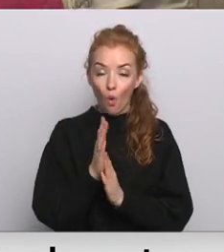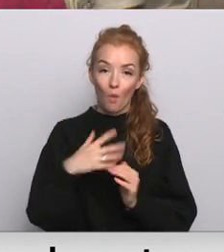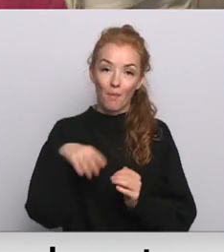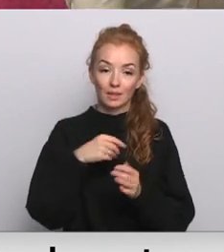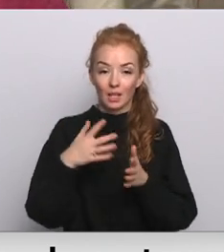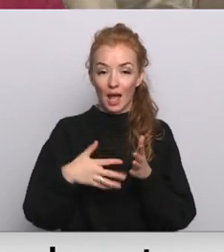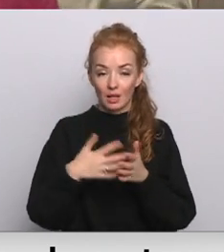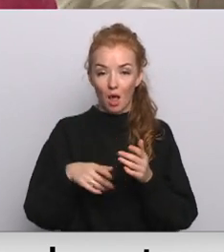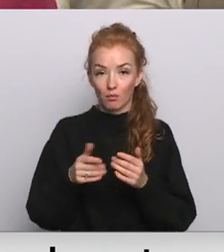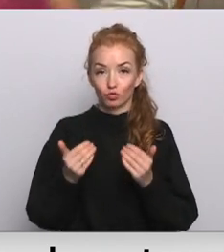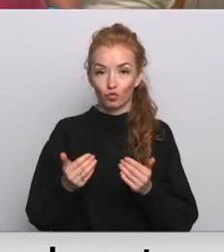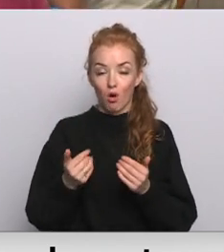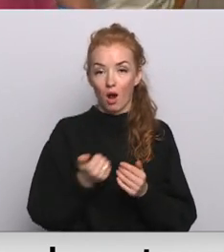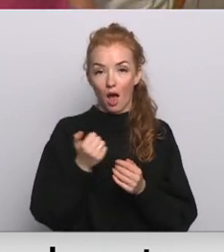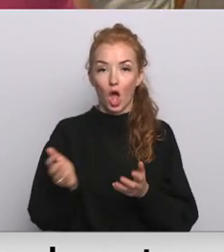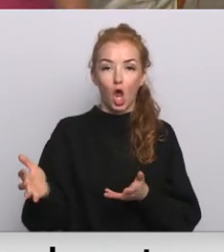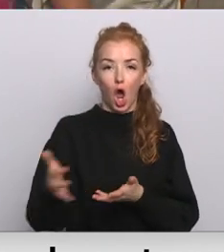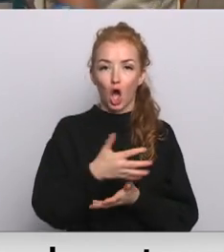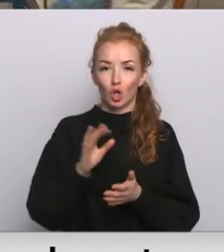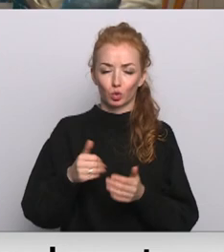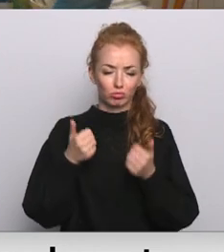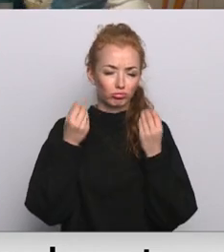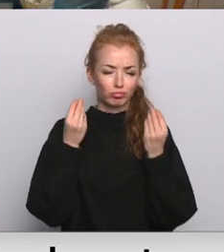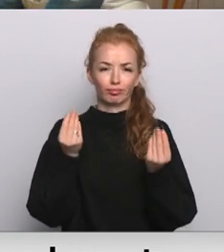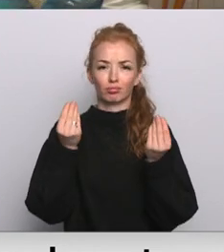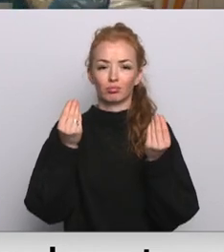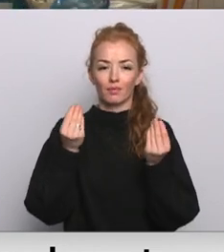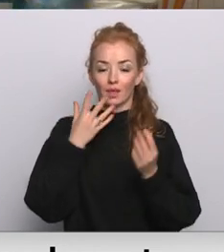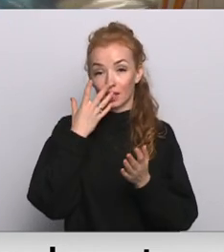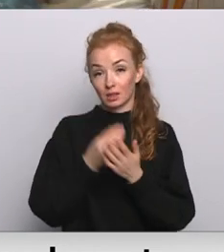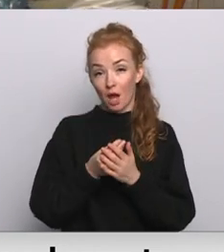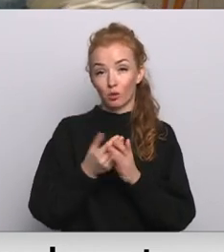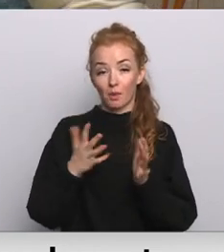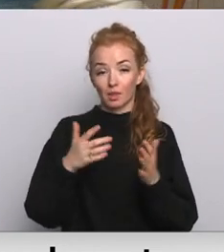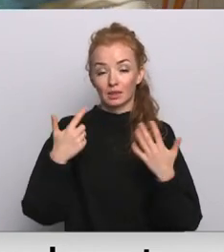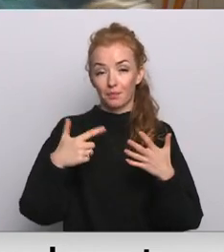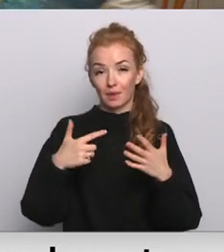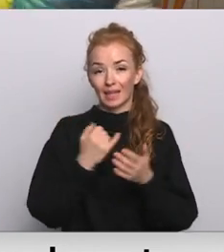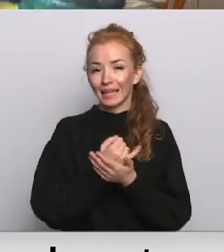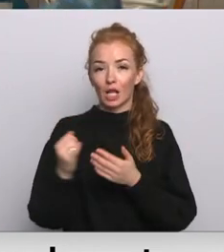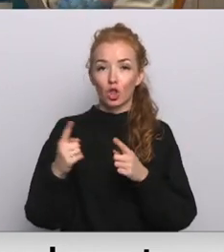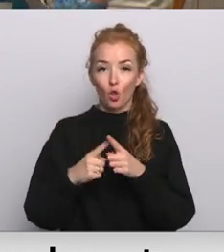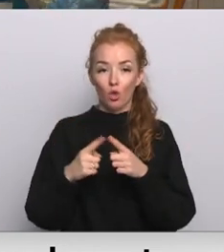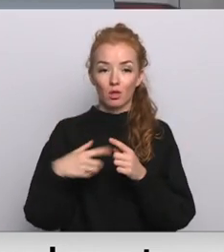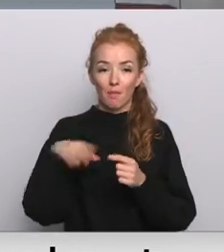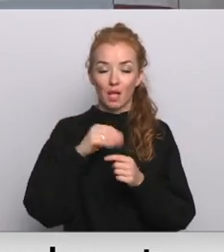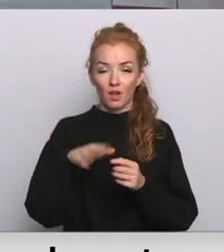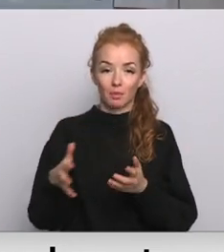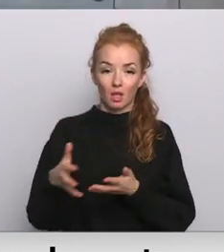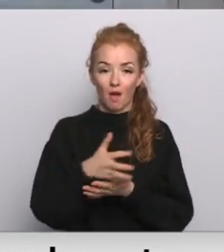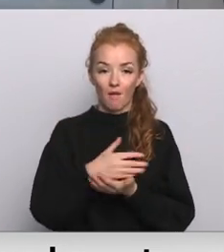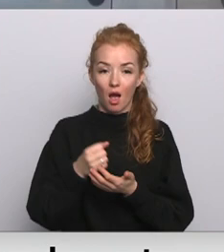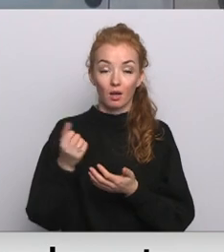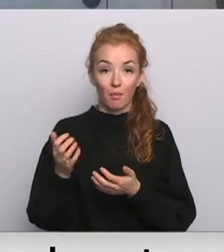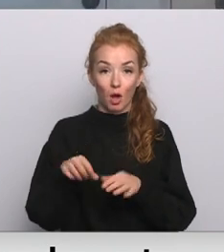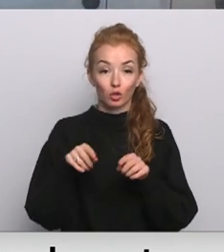ka šogad ražas būs izcilas, labas, jā, tad savas 70 tīrās tonnas mēs varētu novākt. Ar